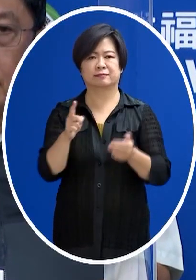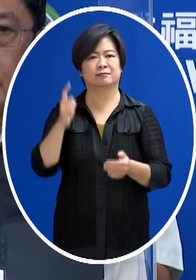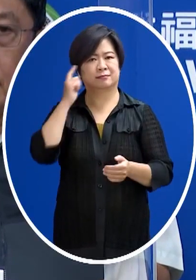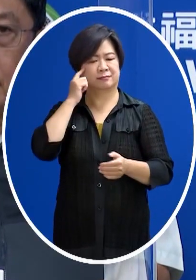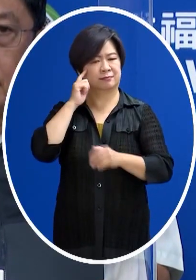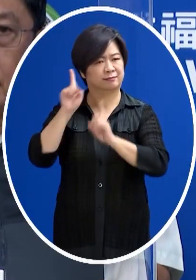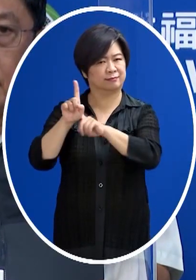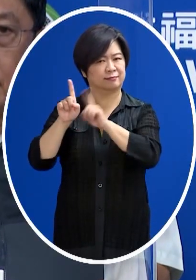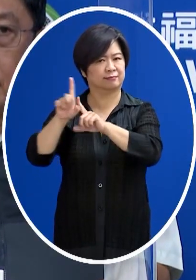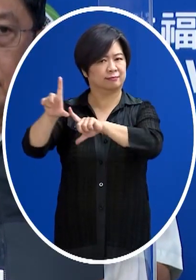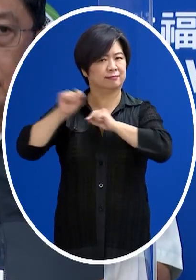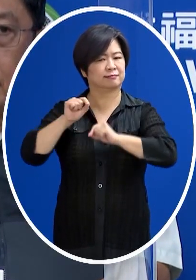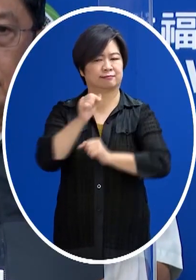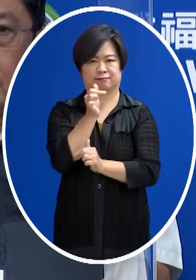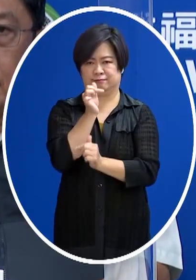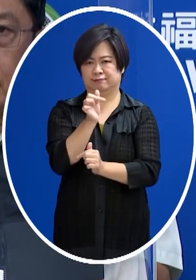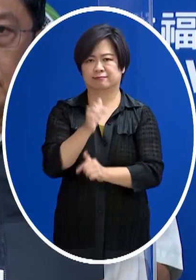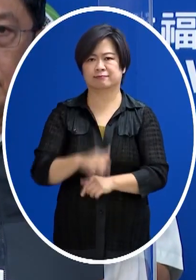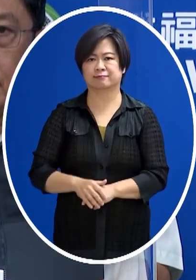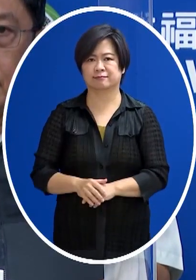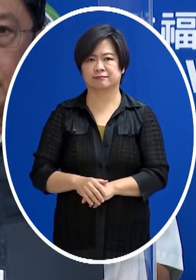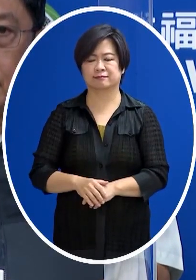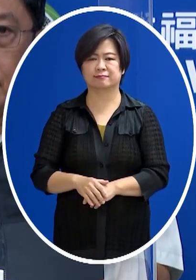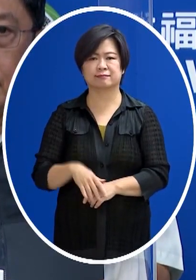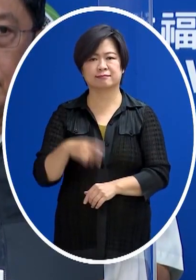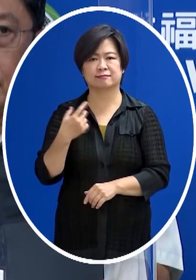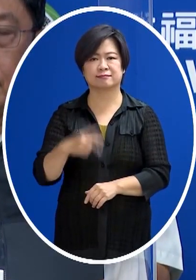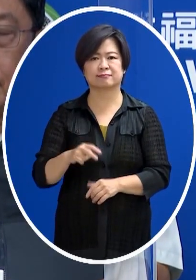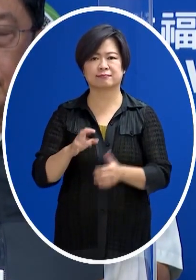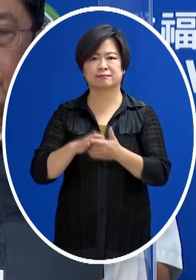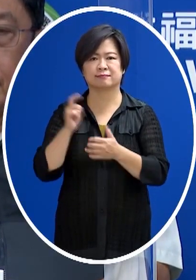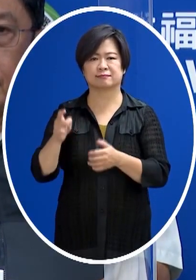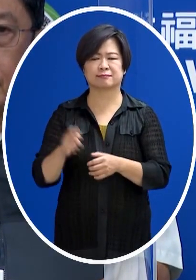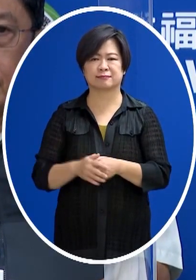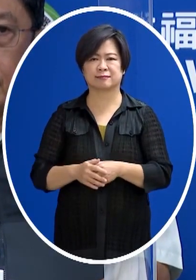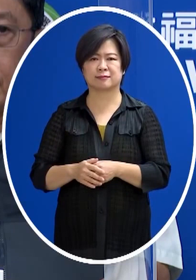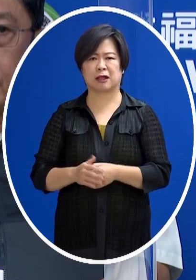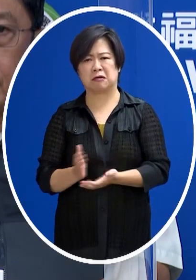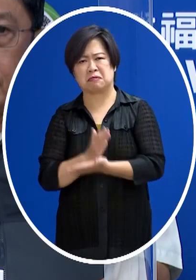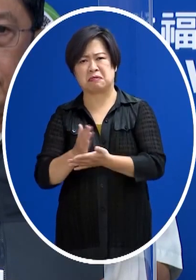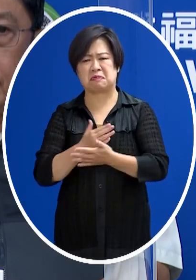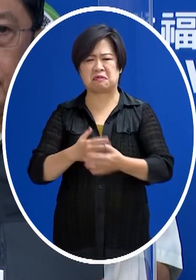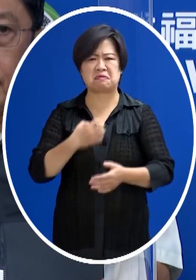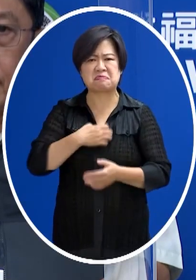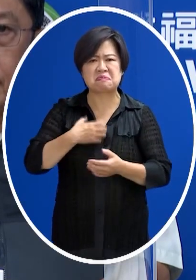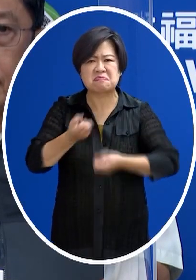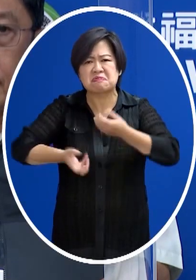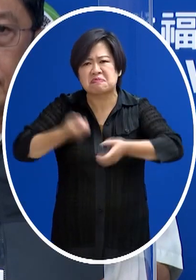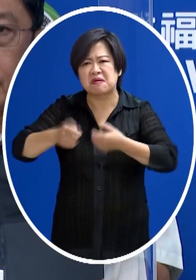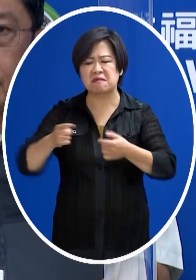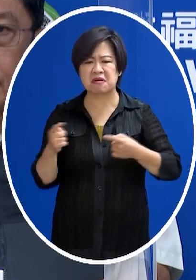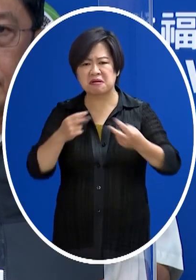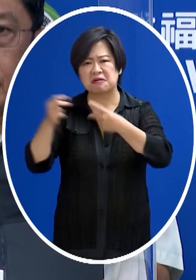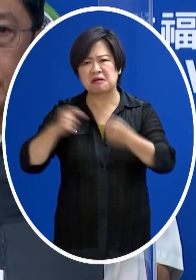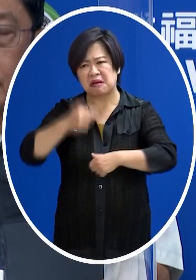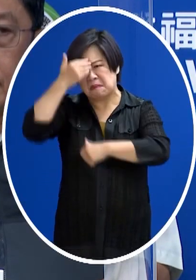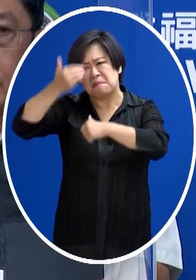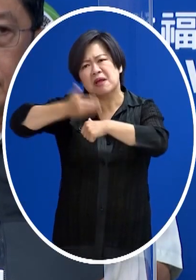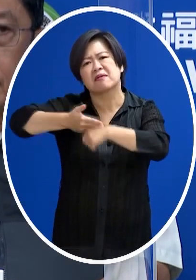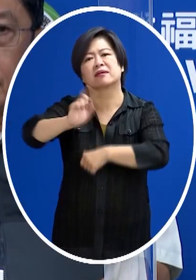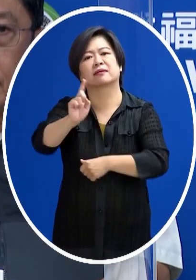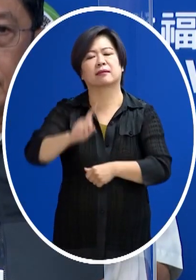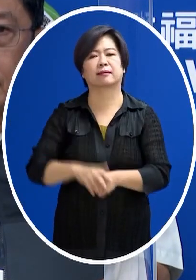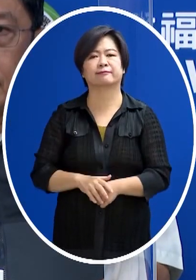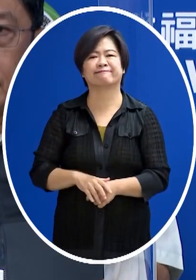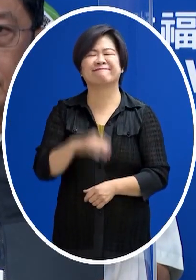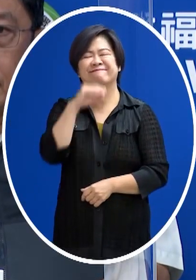确实的去做，也没有再来就是说来一直来讲，这个为什么要改，会改的大家变得很麻烦，没有，我